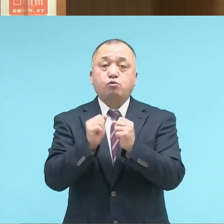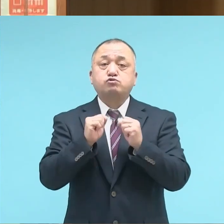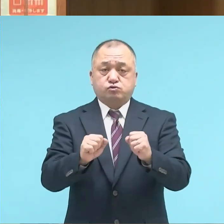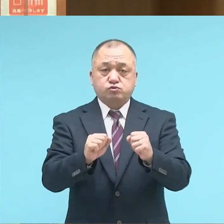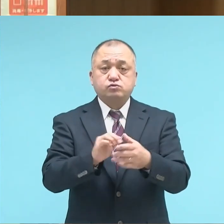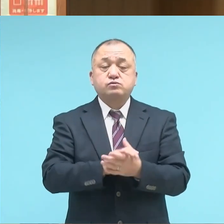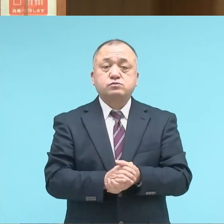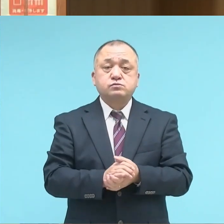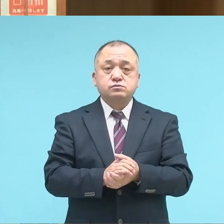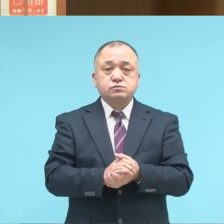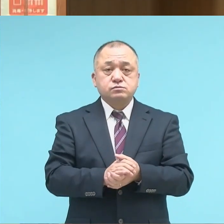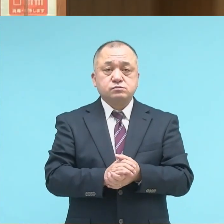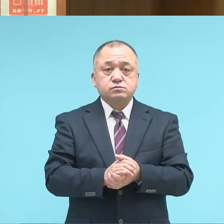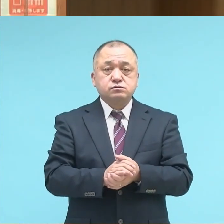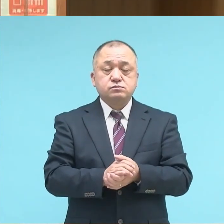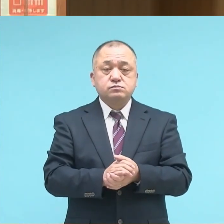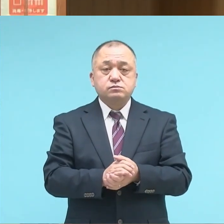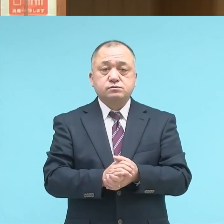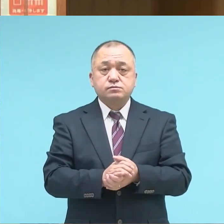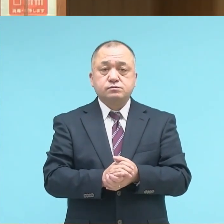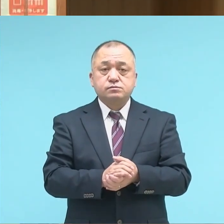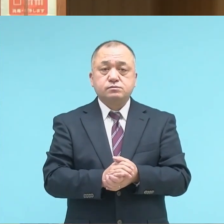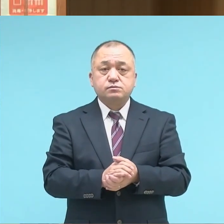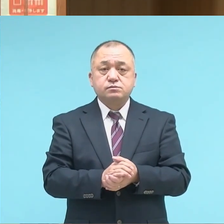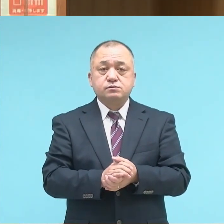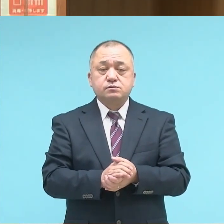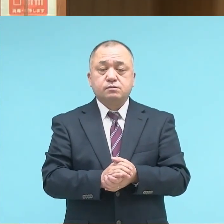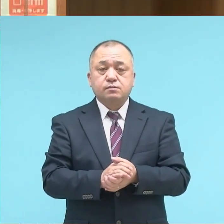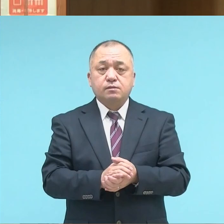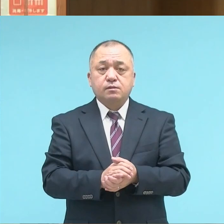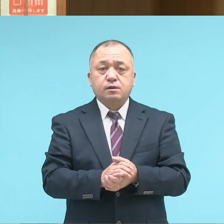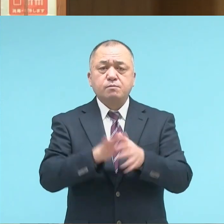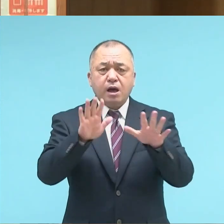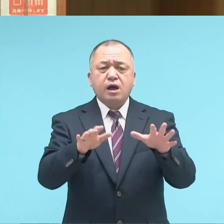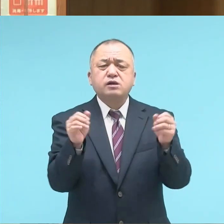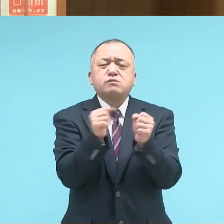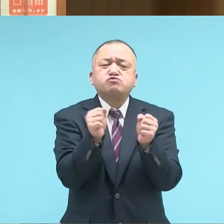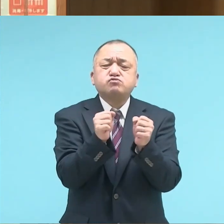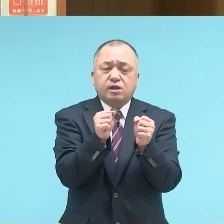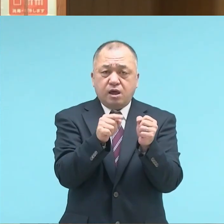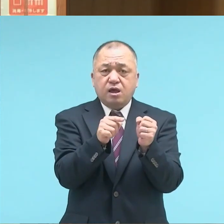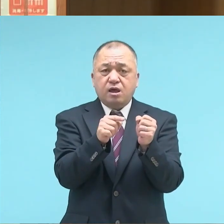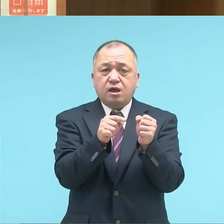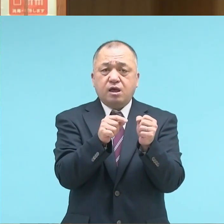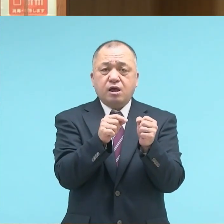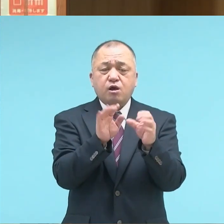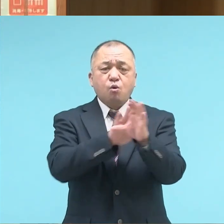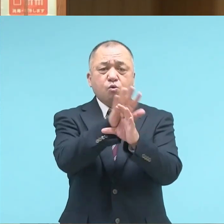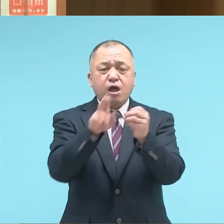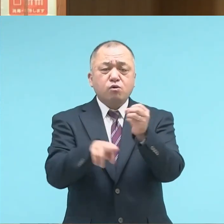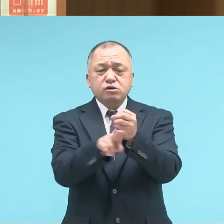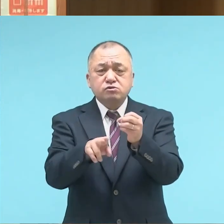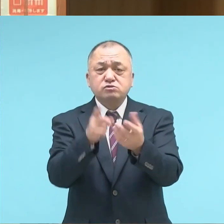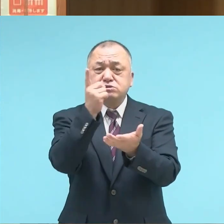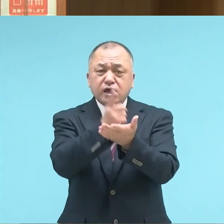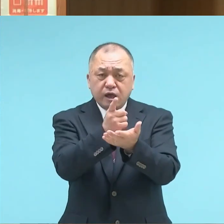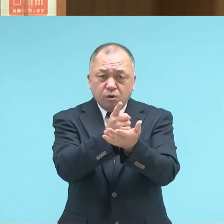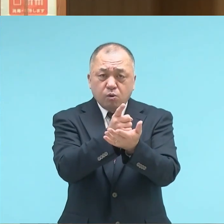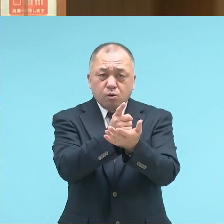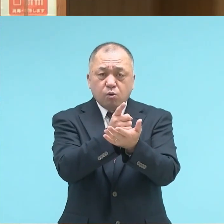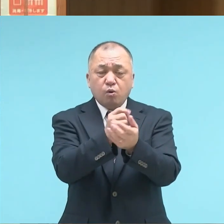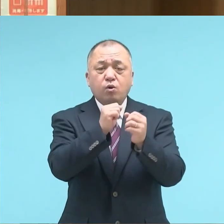その点はいいんですけども、結局今寒くてですね、これ新型コロナウイルスだけを病院というの